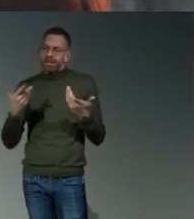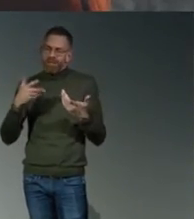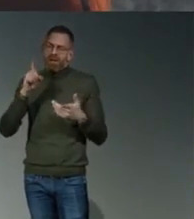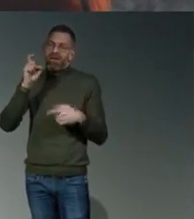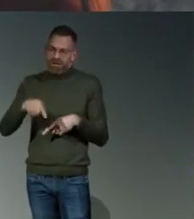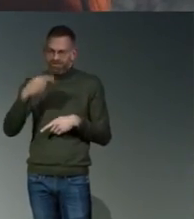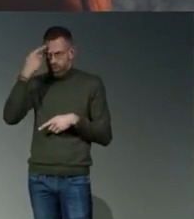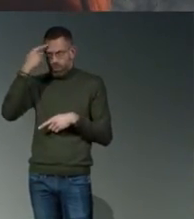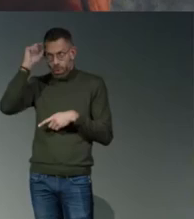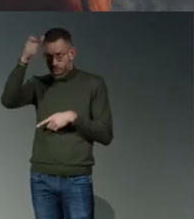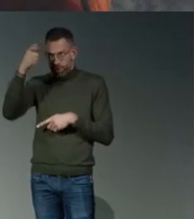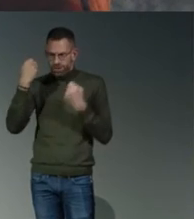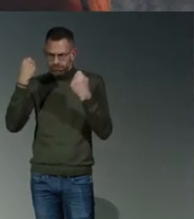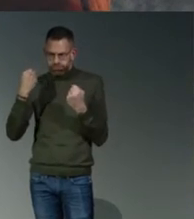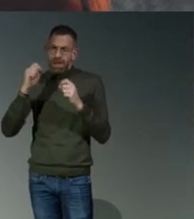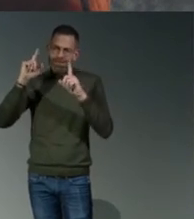de structure logique assez solide